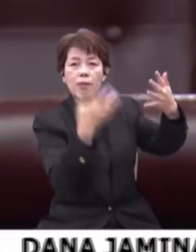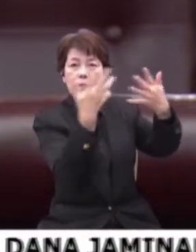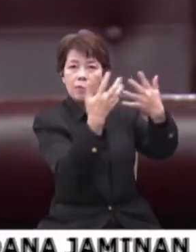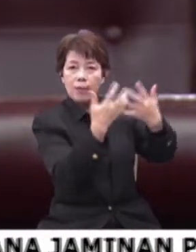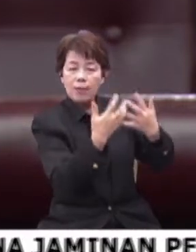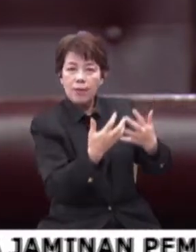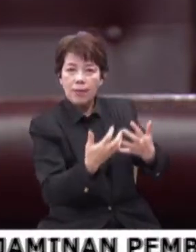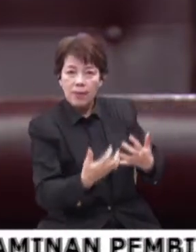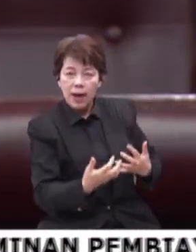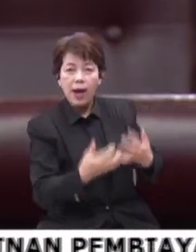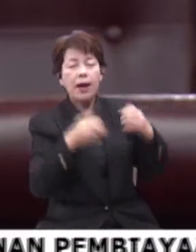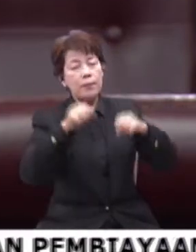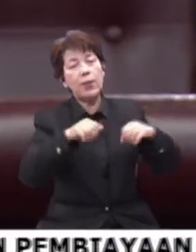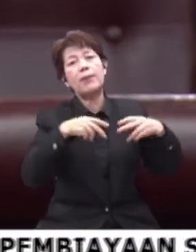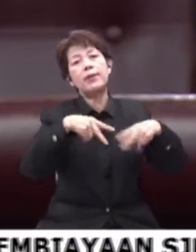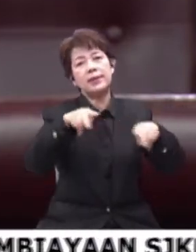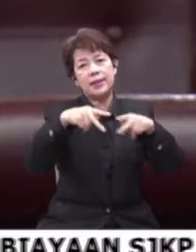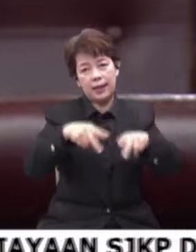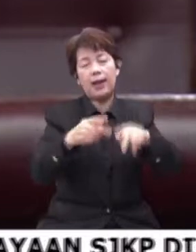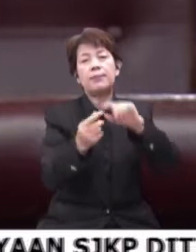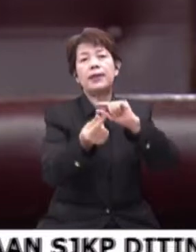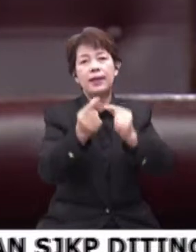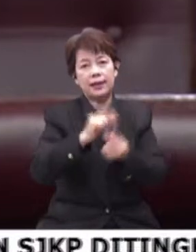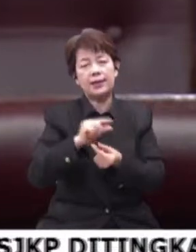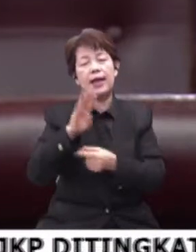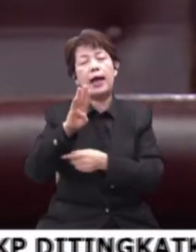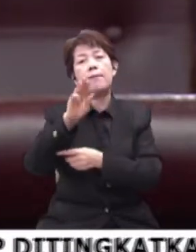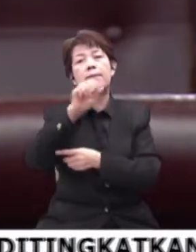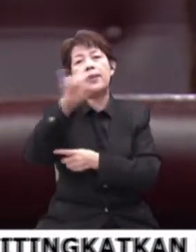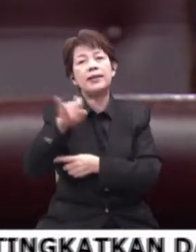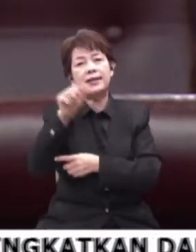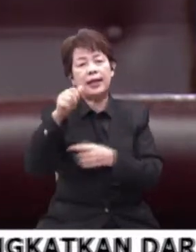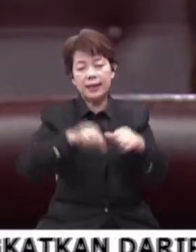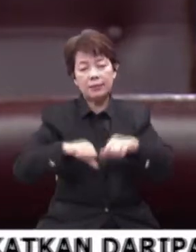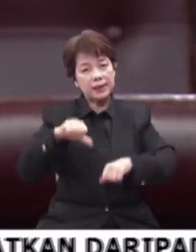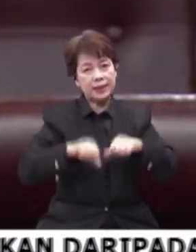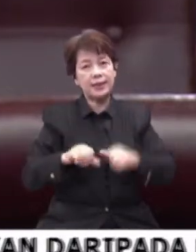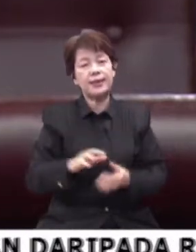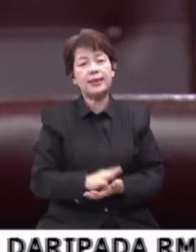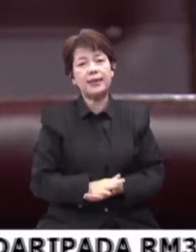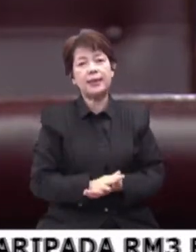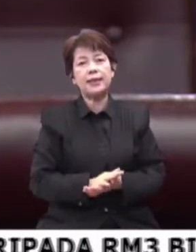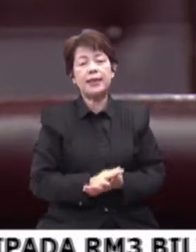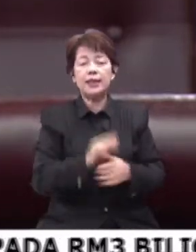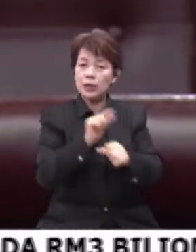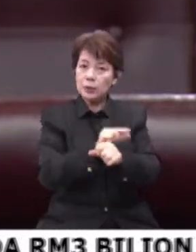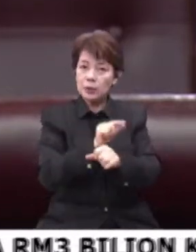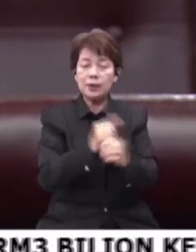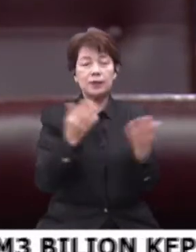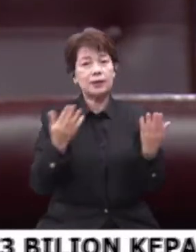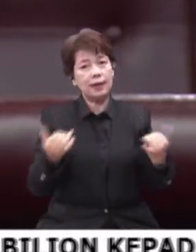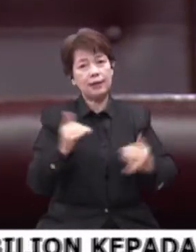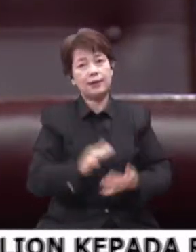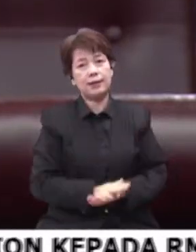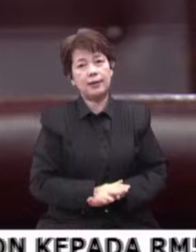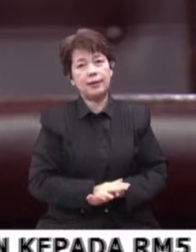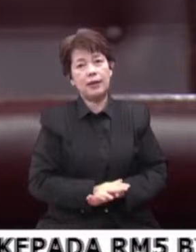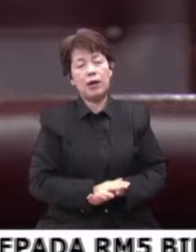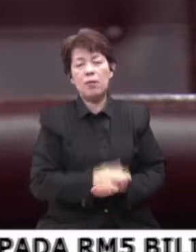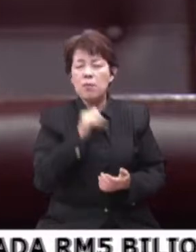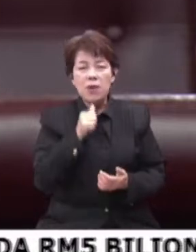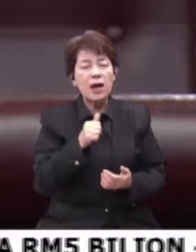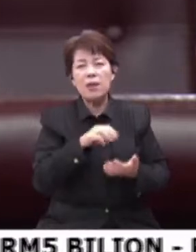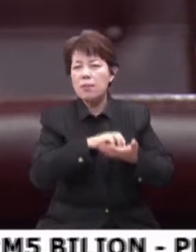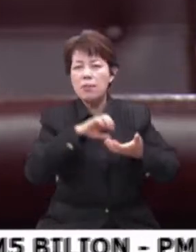dipasarkan untuk menggantikan baja-bajak chemical yang telah digunakan selama ini bukan hanya buruk tapi